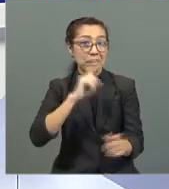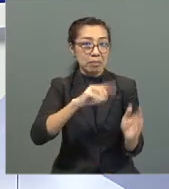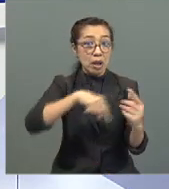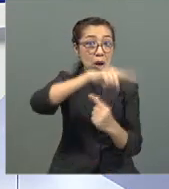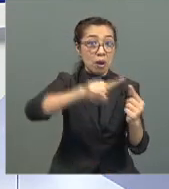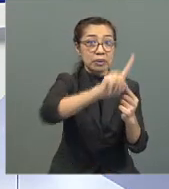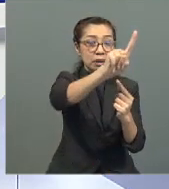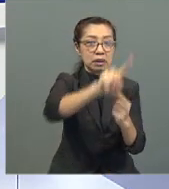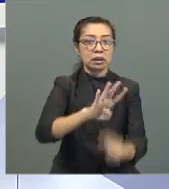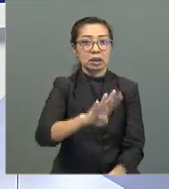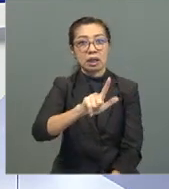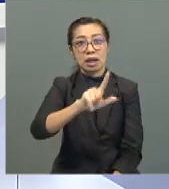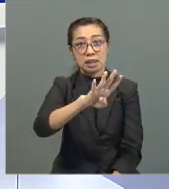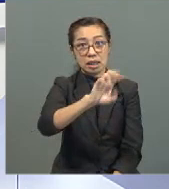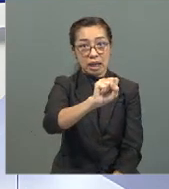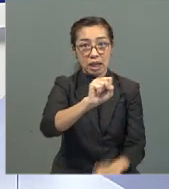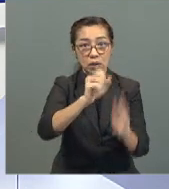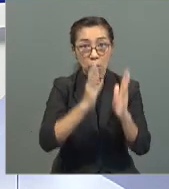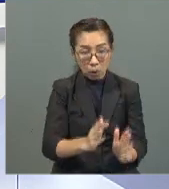พันบาทสำหรับผู้ที่ลงทะเบียนผ่านเว็บไซต์เราไม่ทิ้งกันดอทคอมล่าสุดนั้นมีผู้ผ่านเกณฑ์แล้วสิบสี่ล้านห้าแสนครับแบ่งเป็นกลุ่มที่ผ่านเกณฑ์การกรองตั้งแต่รอบแรกจำนวน4